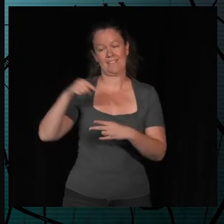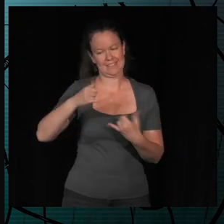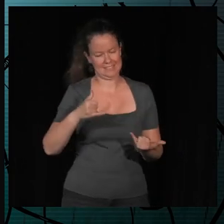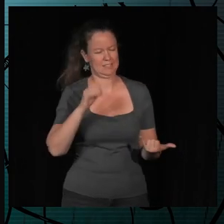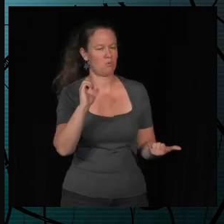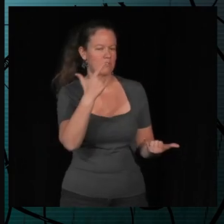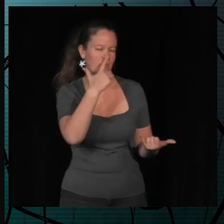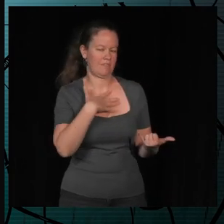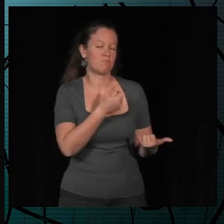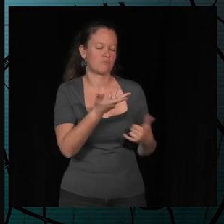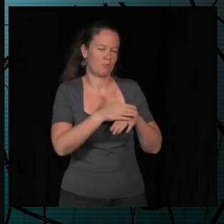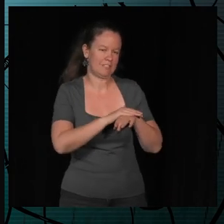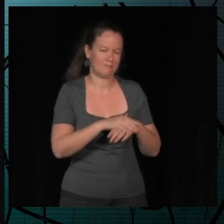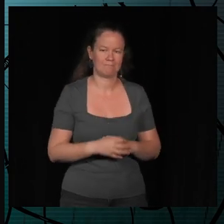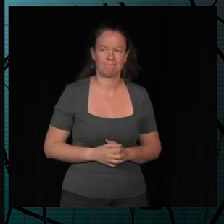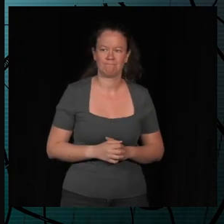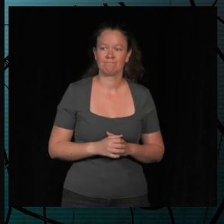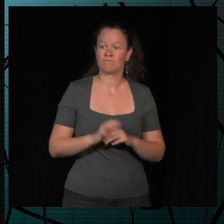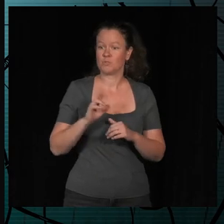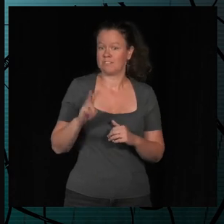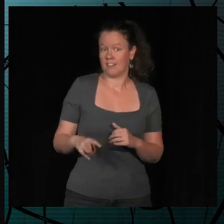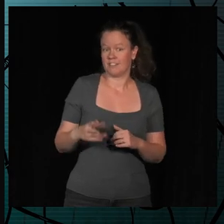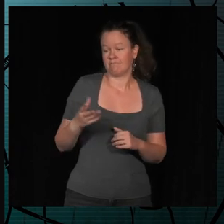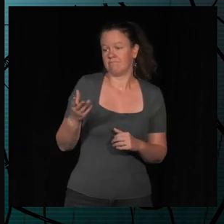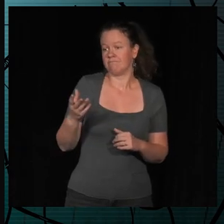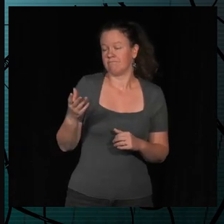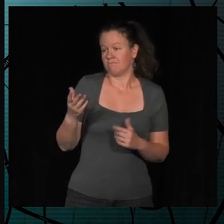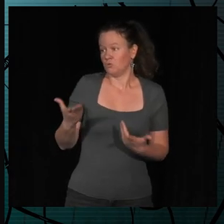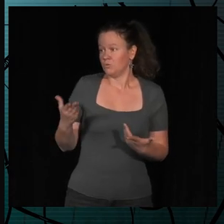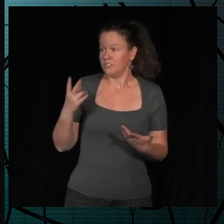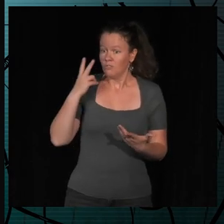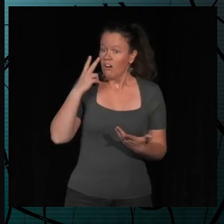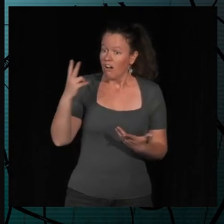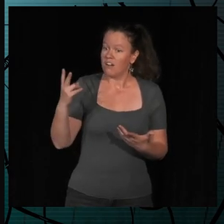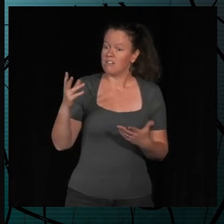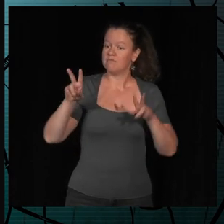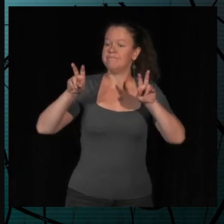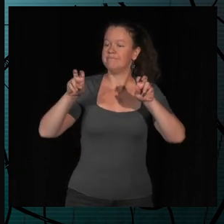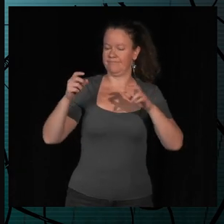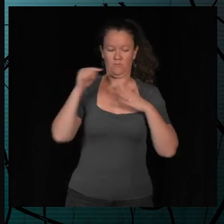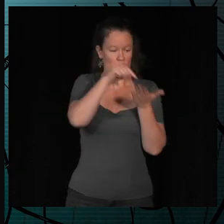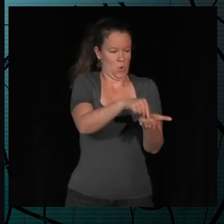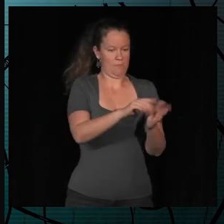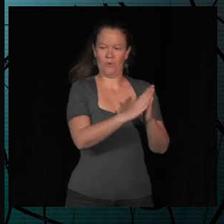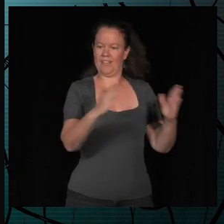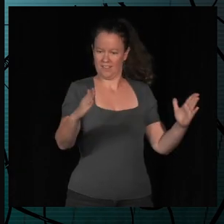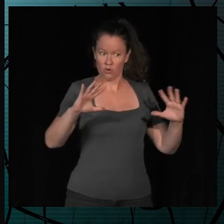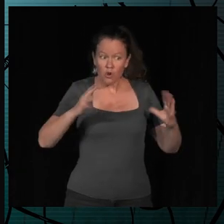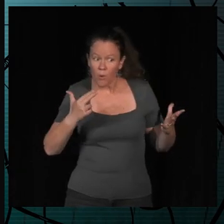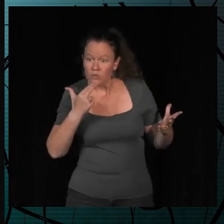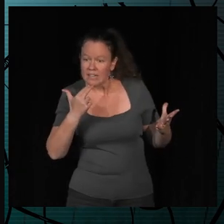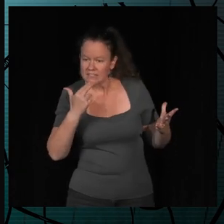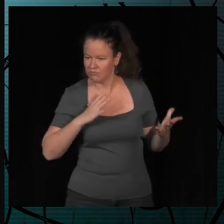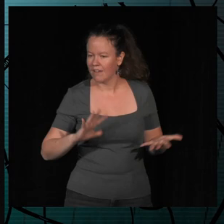assez assez intéressante et donc on a effectivement aujourd'hui une évolution de ce qu'on appelle les usages du lieu par rapport au au aux